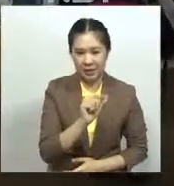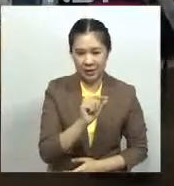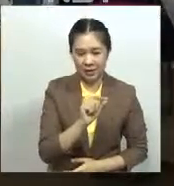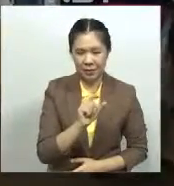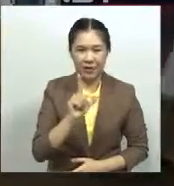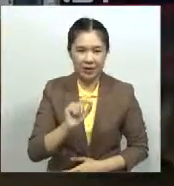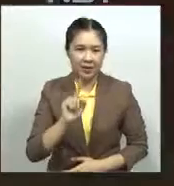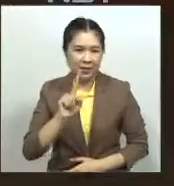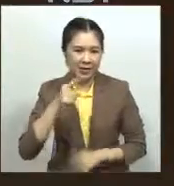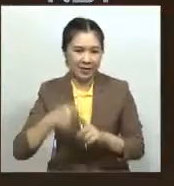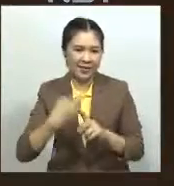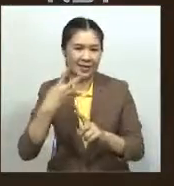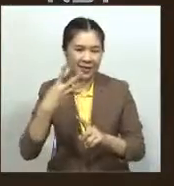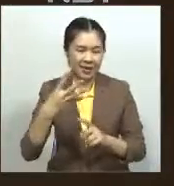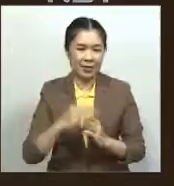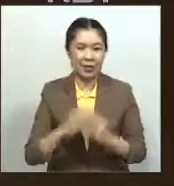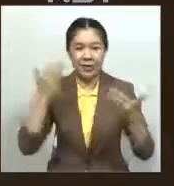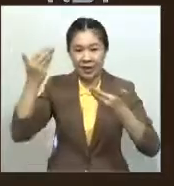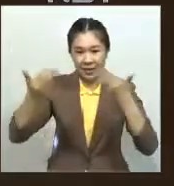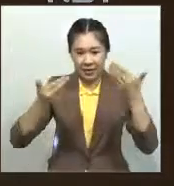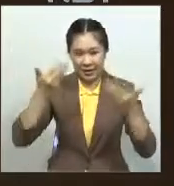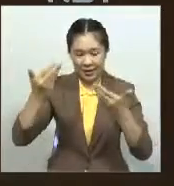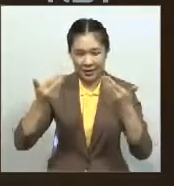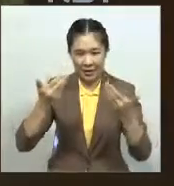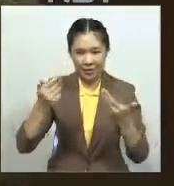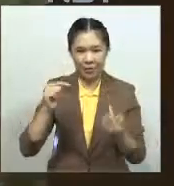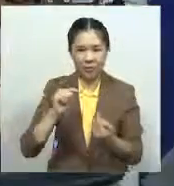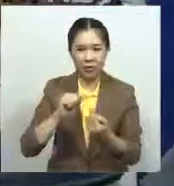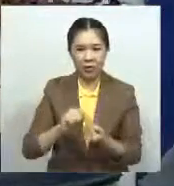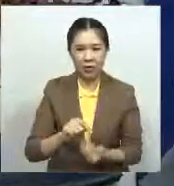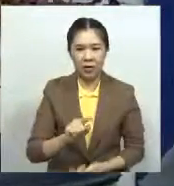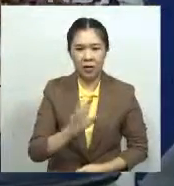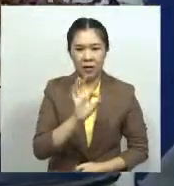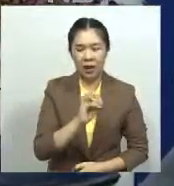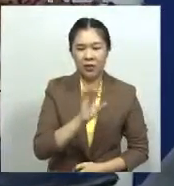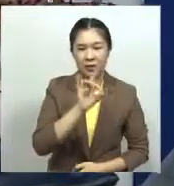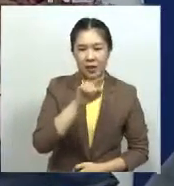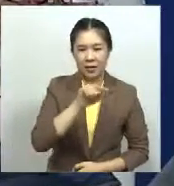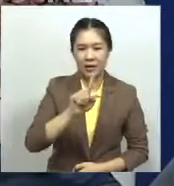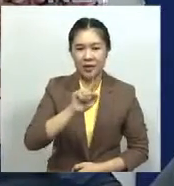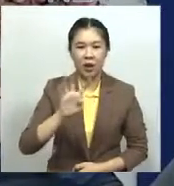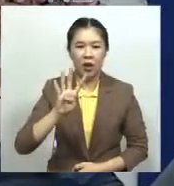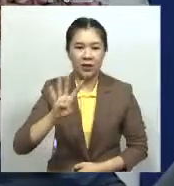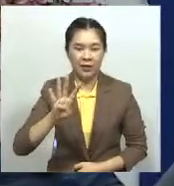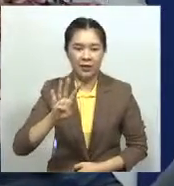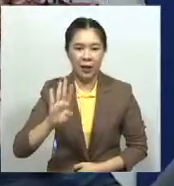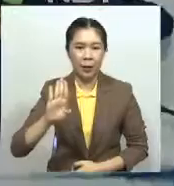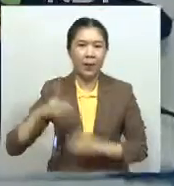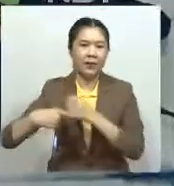ที่21เมษายนกิจกรรมจัดขึ้นที่ฮอลล์98-104ไบเทคบางนาค่ะ